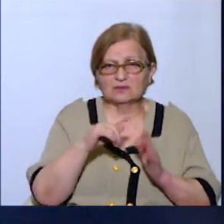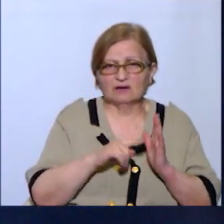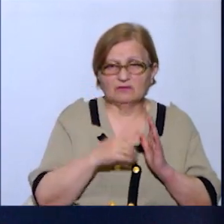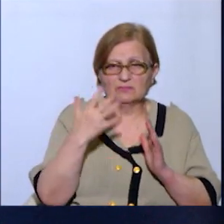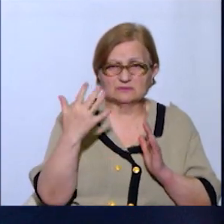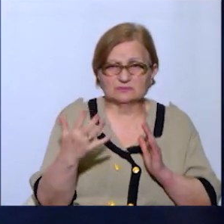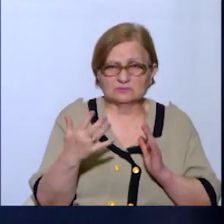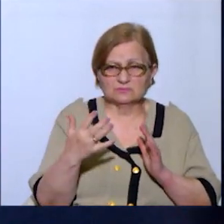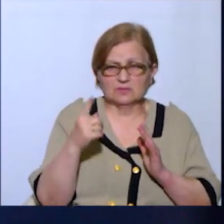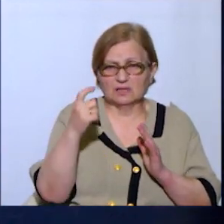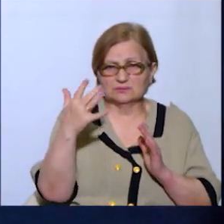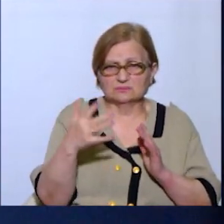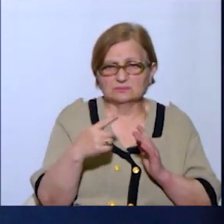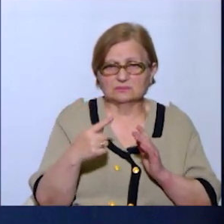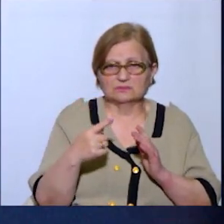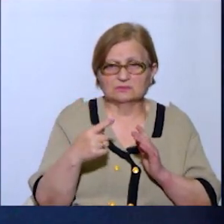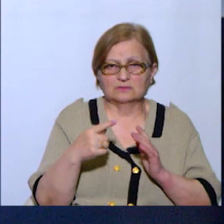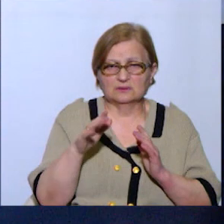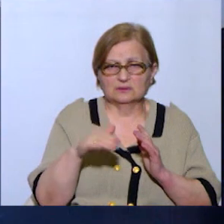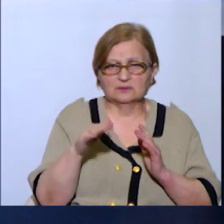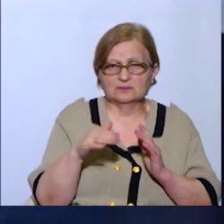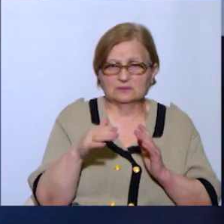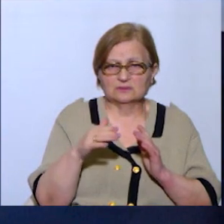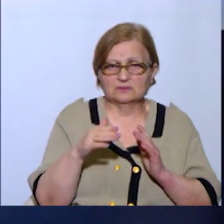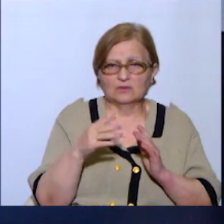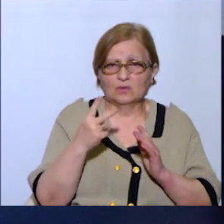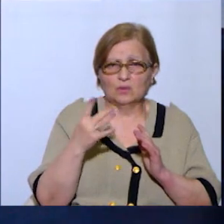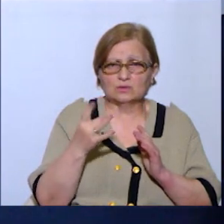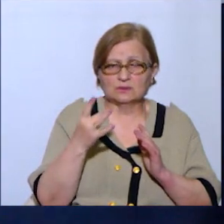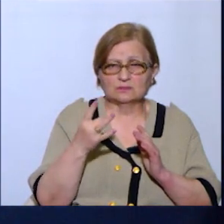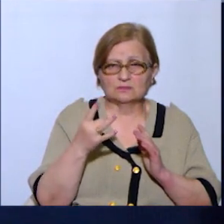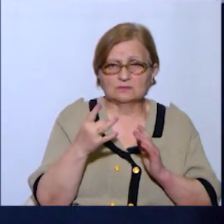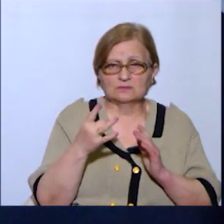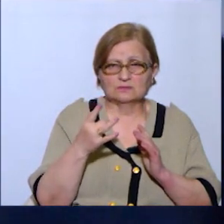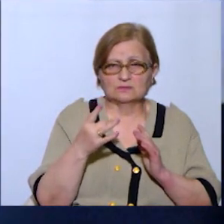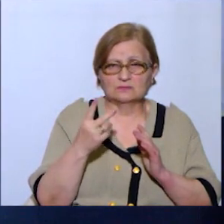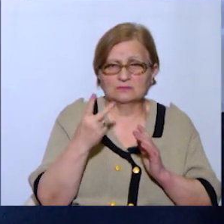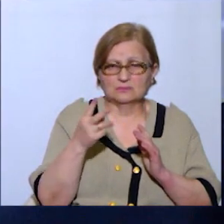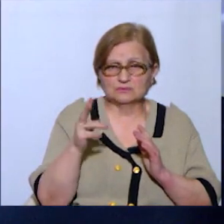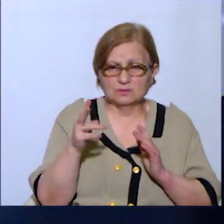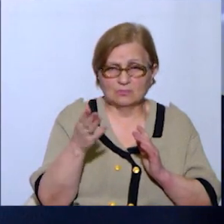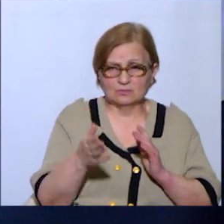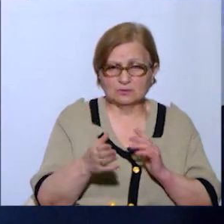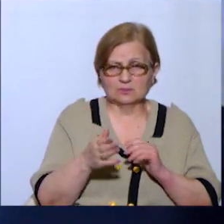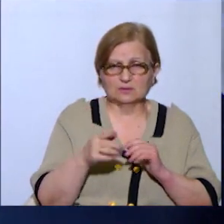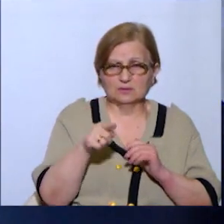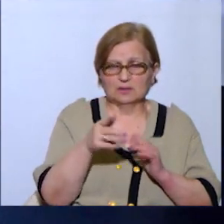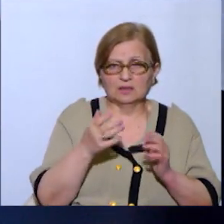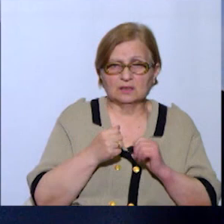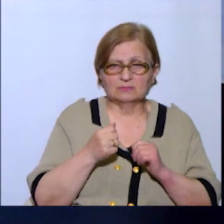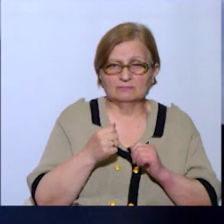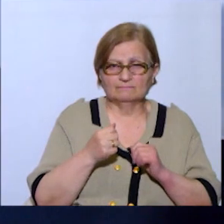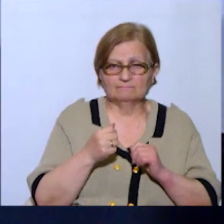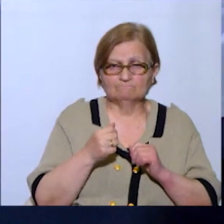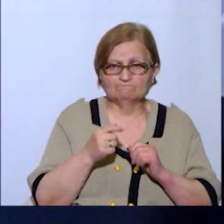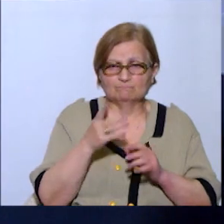გავამრავლოთ, მიიღება 105 შეფარდებული და დაბლა 2ჯერ 11, ანუ 22. აქ კი მიიღება